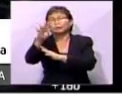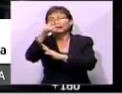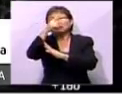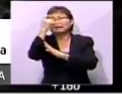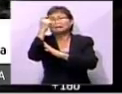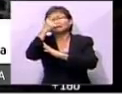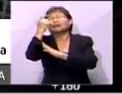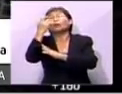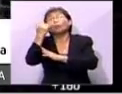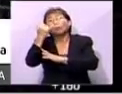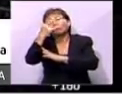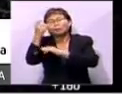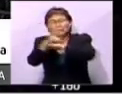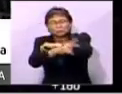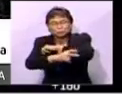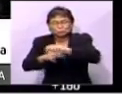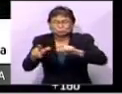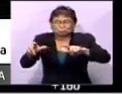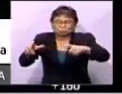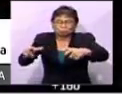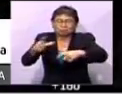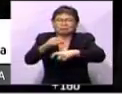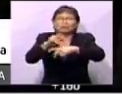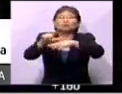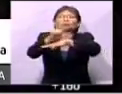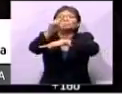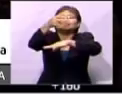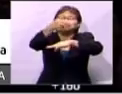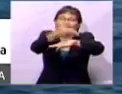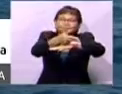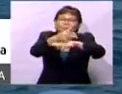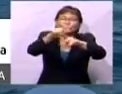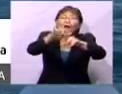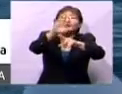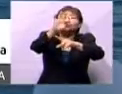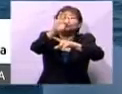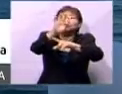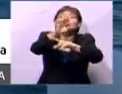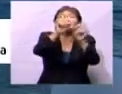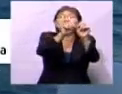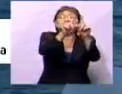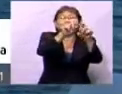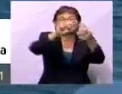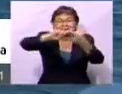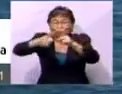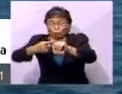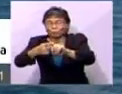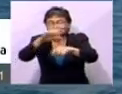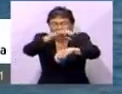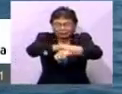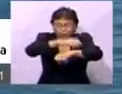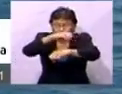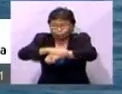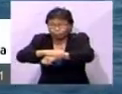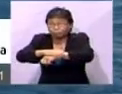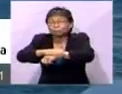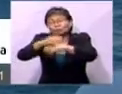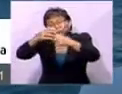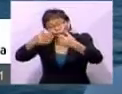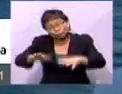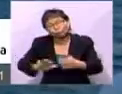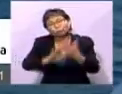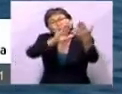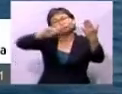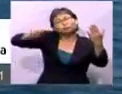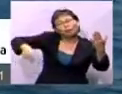rompakan secara berkumpulan dan bersenjata. Pada September lalu, 11 rakan mereka yang ditangkap dalam operasi itu